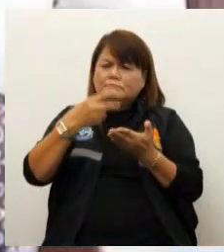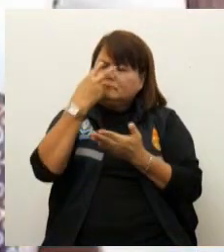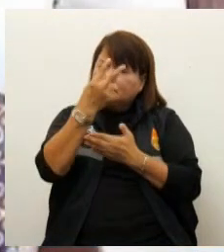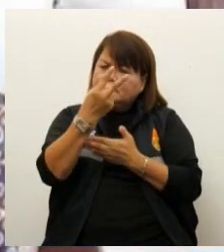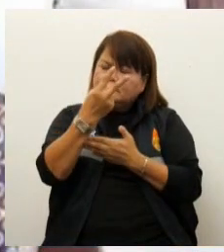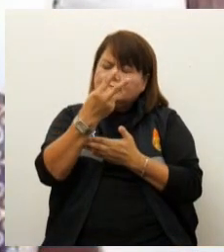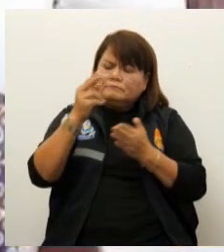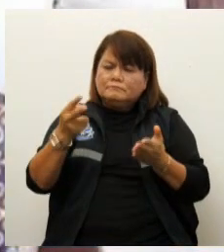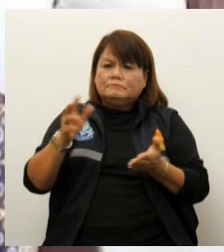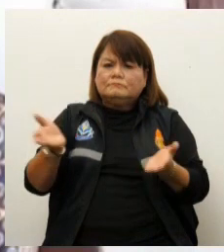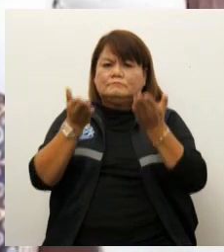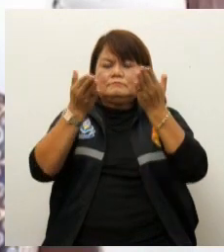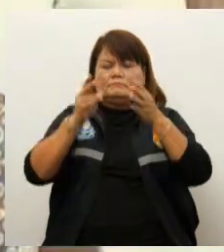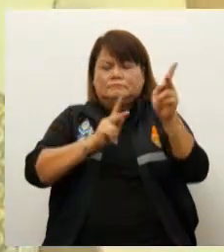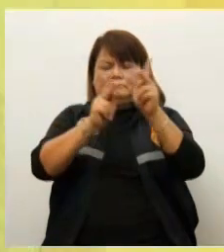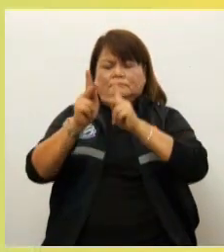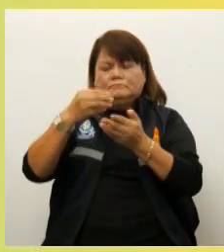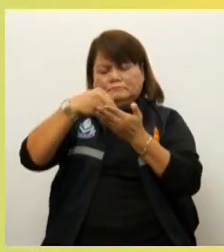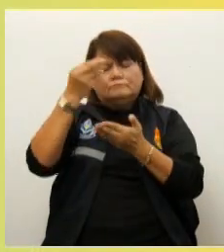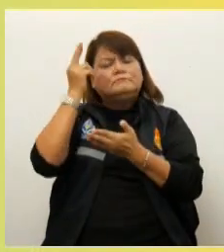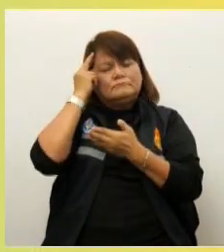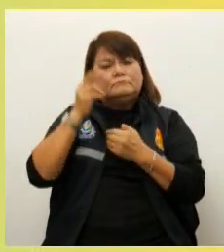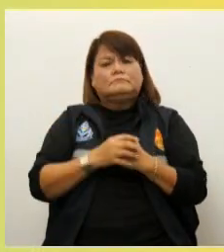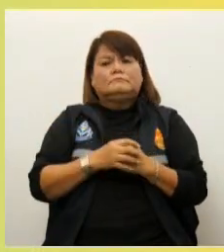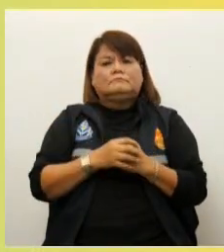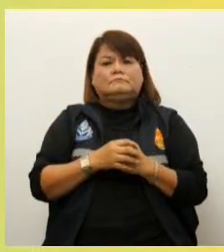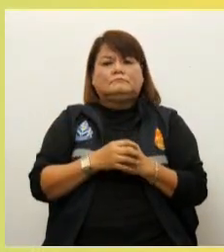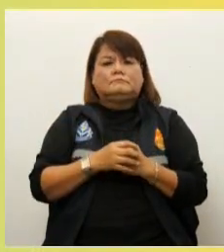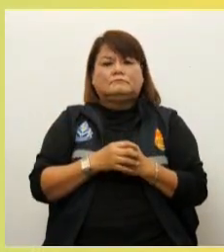การจัดกิจกรรมการเรียนรู้ด้าน Big